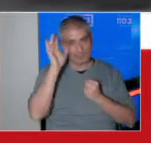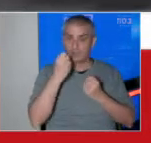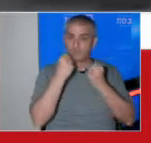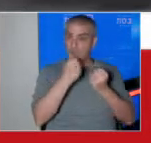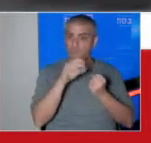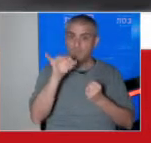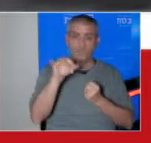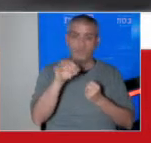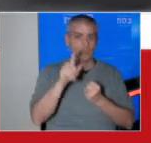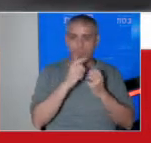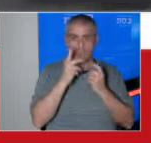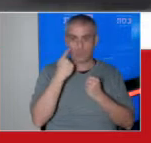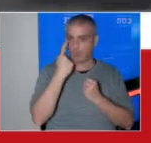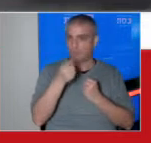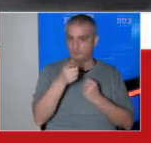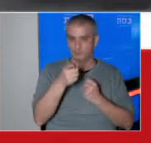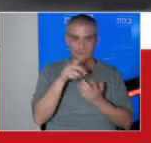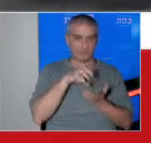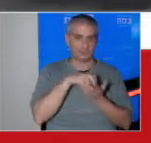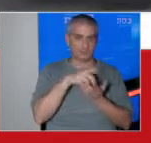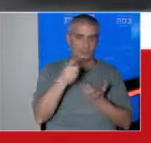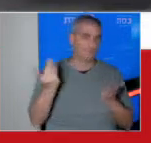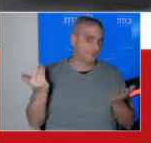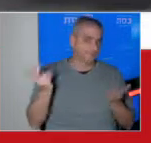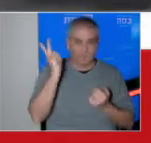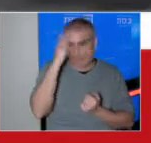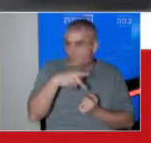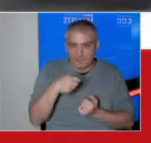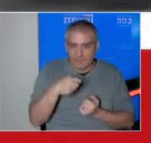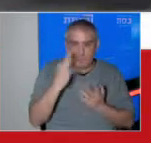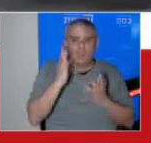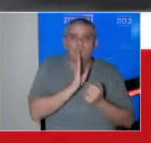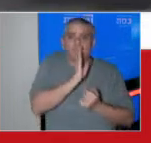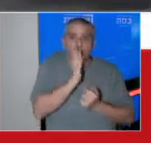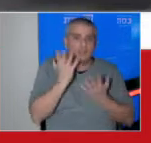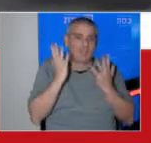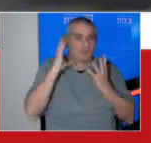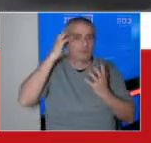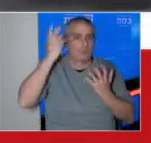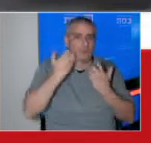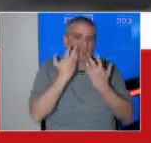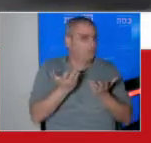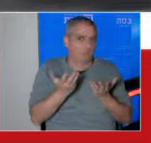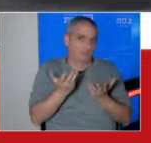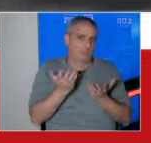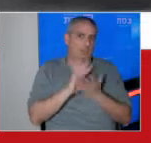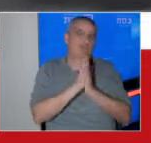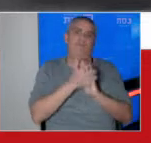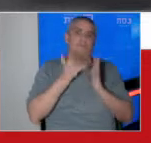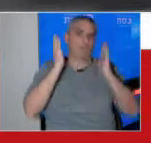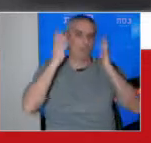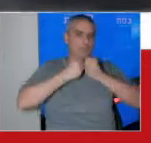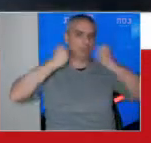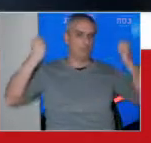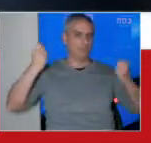נוסעים לים המלח, הם לא קולטים שזה חאן אל אחמר המדובר, ולכן הם לא מבינים כמה זה בעייתי, כמה זה מטורף הסיפור הזה, ולמה הוא הפך להיות כזה